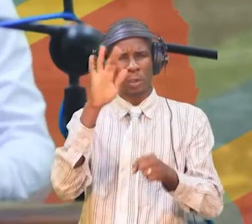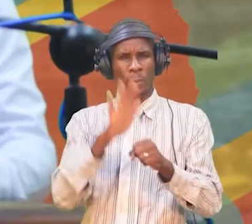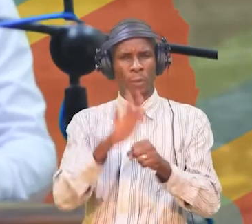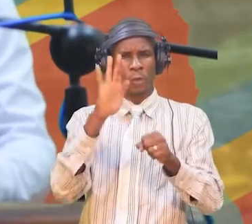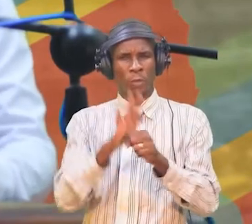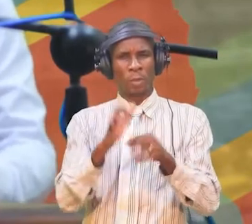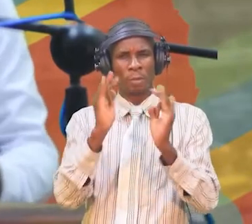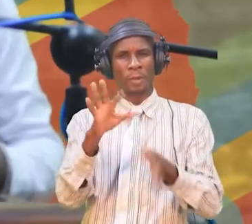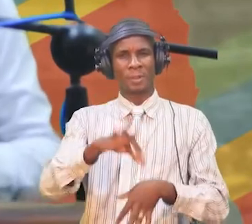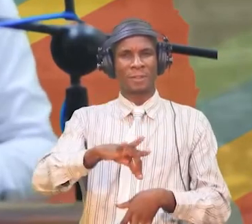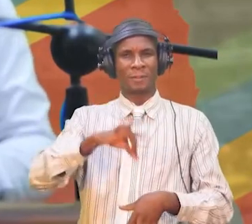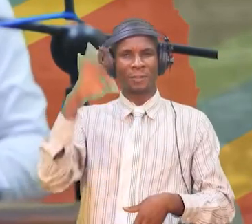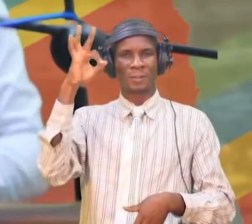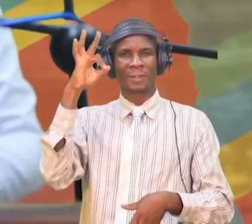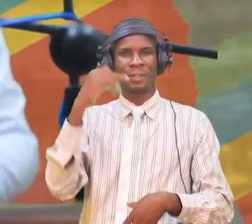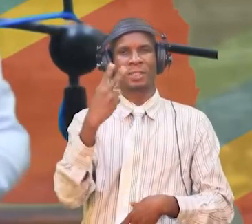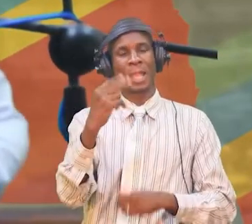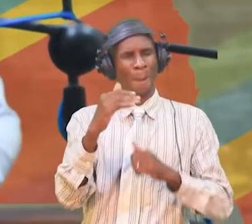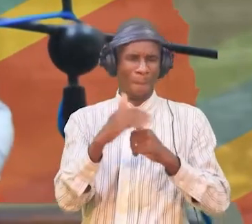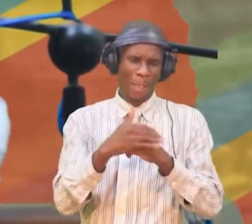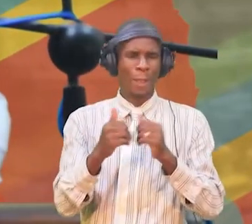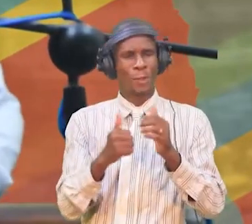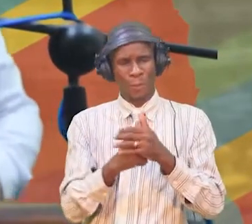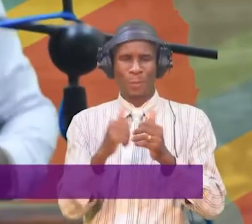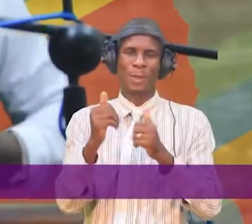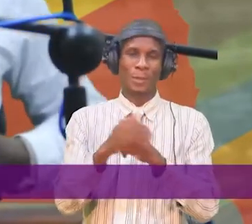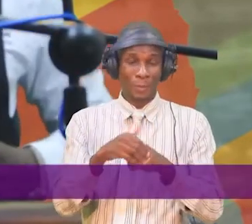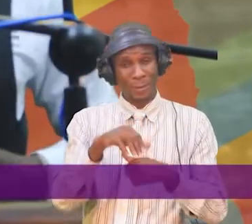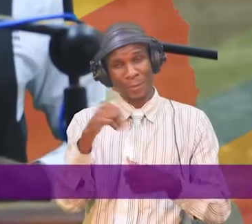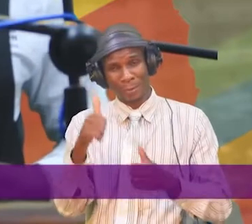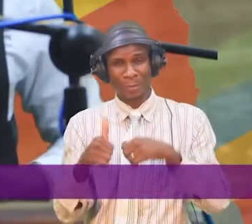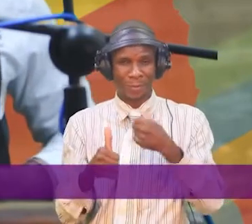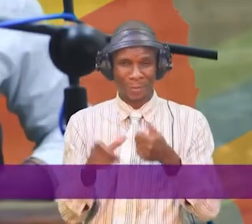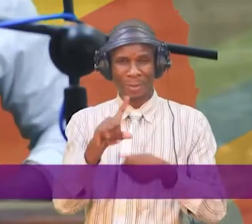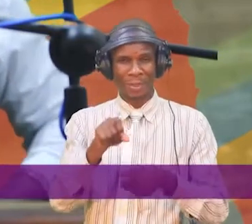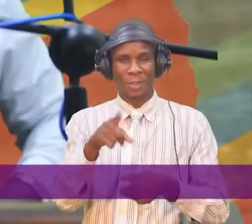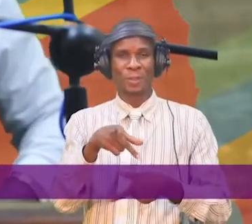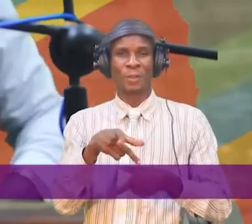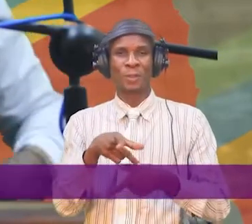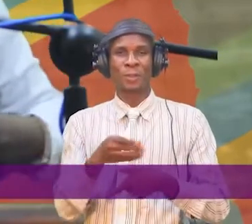tunami balé na kati ya ibélé otoyaki. Bo yokela biso penza kanda te.